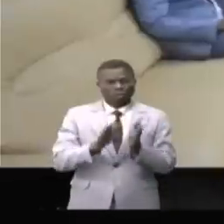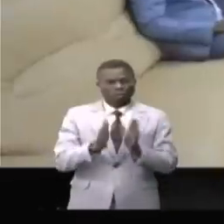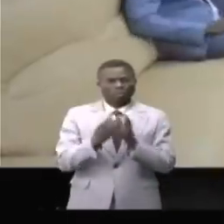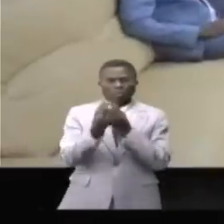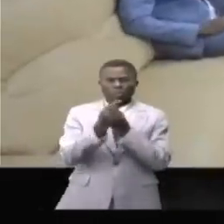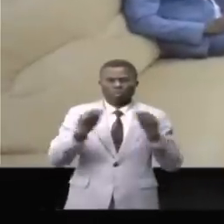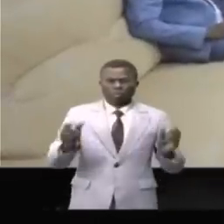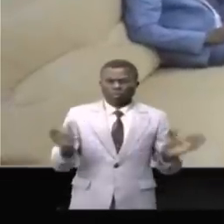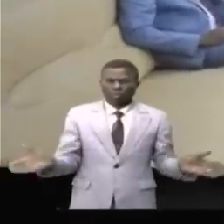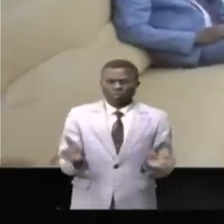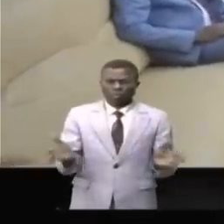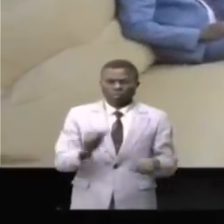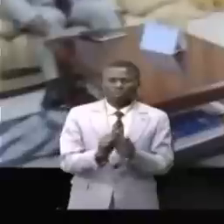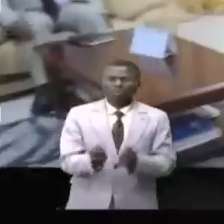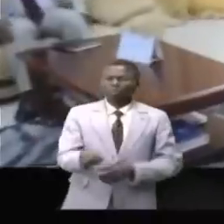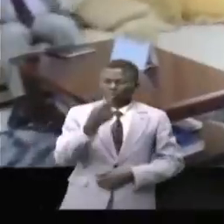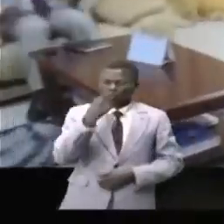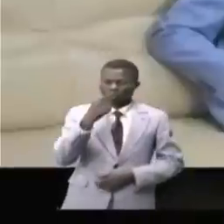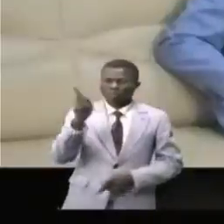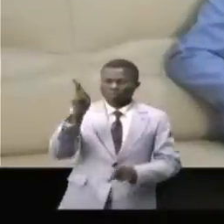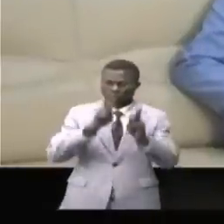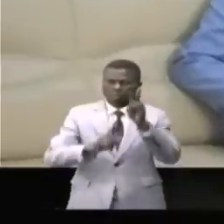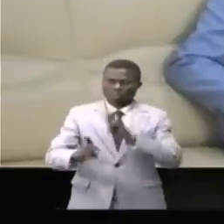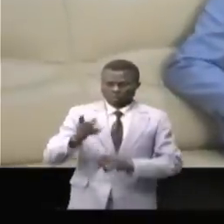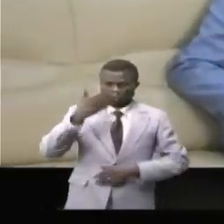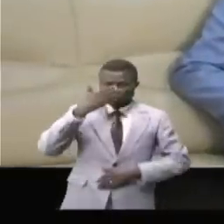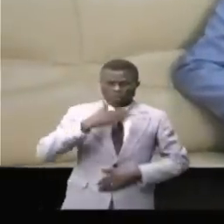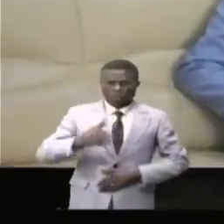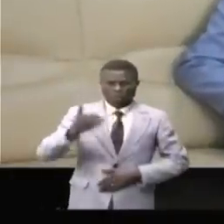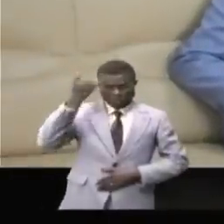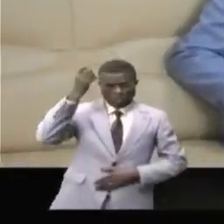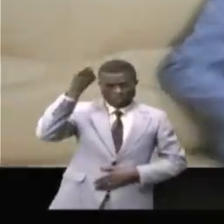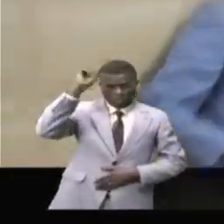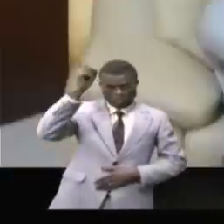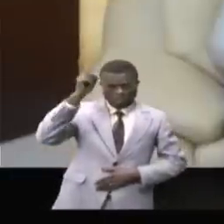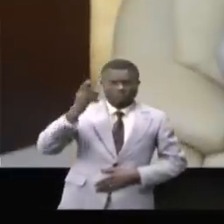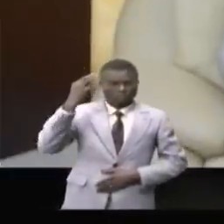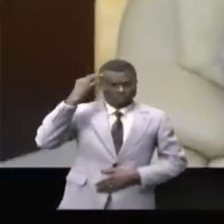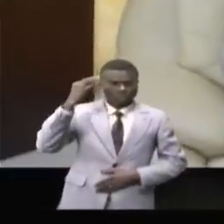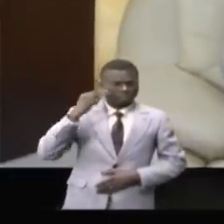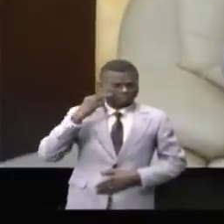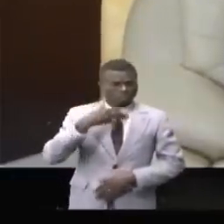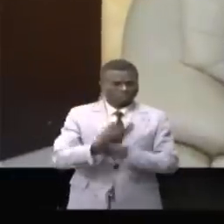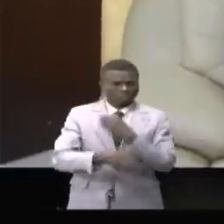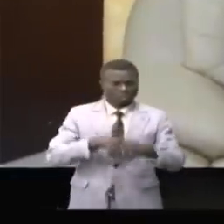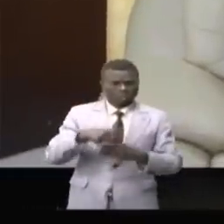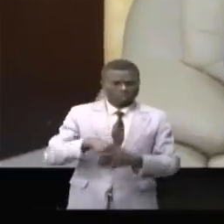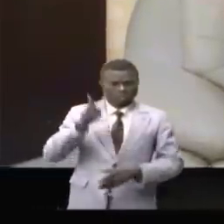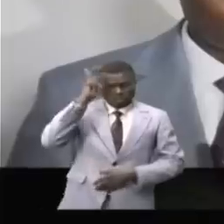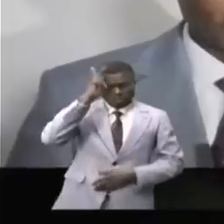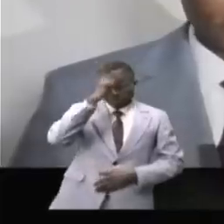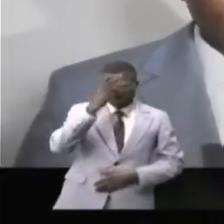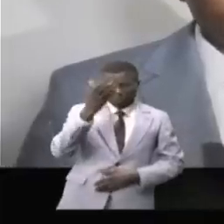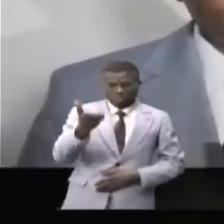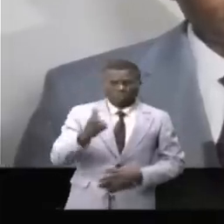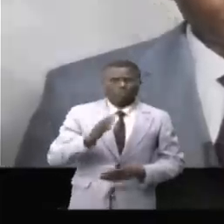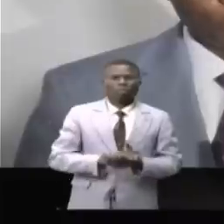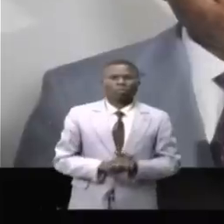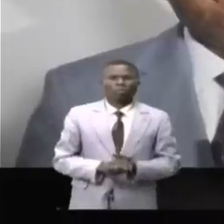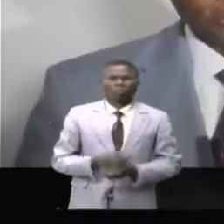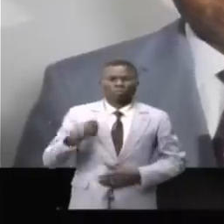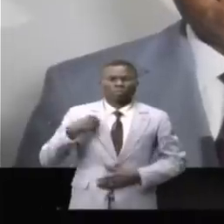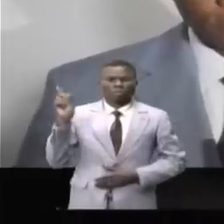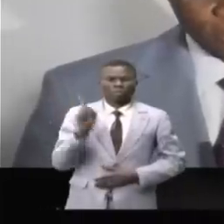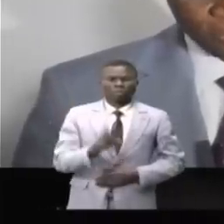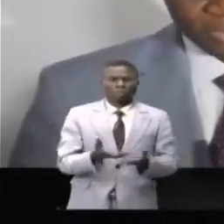des structures de soins publics sont les missions du numéro 1 de la santé dans la province de Jacques Kaboula-Katoué. Au nom du président de la République, République et du